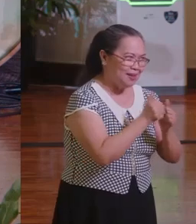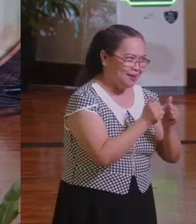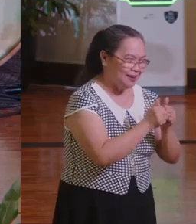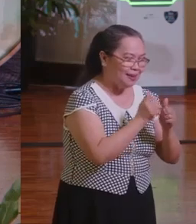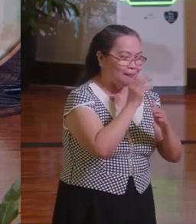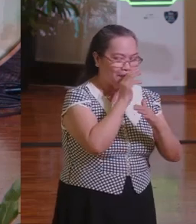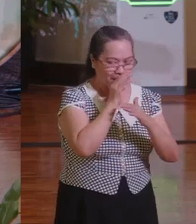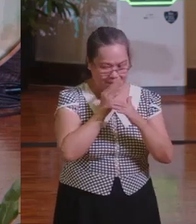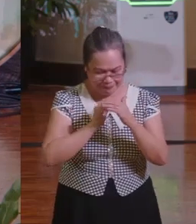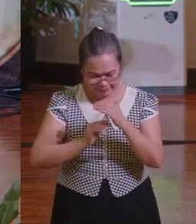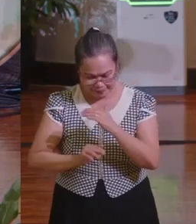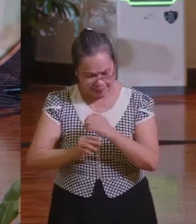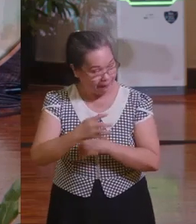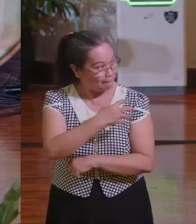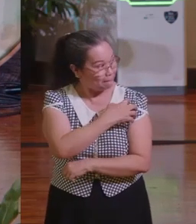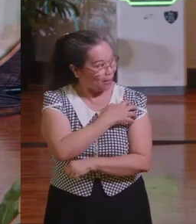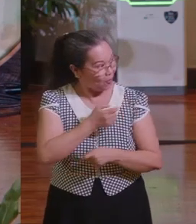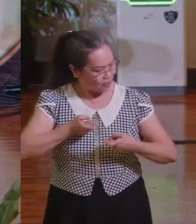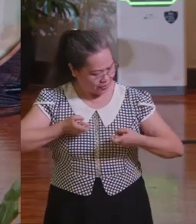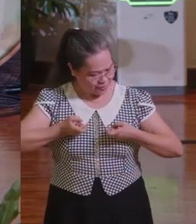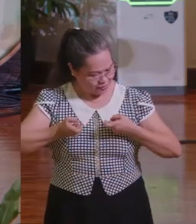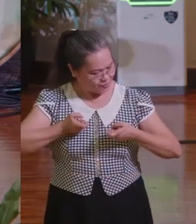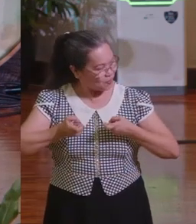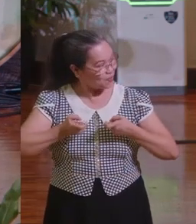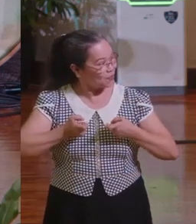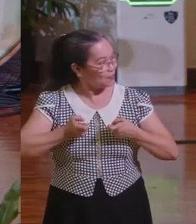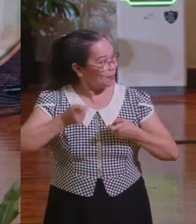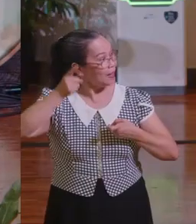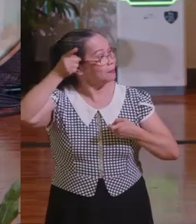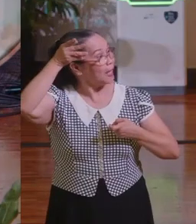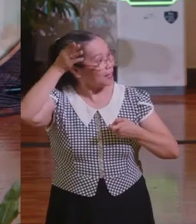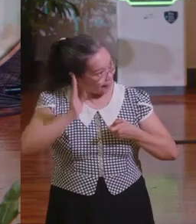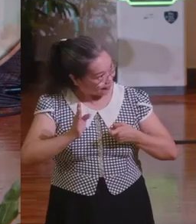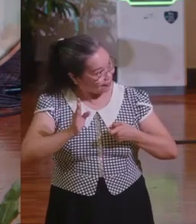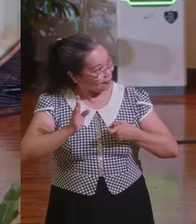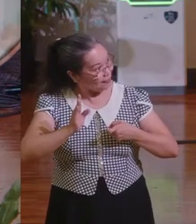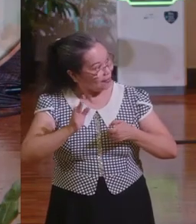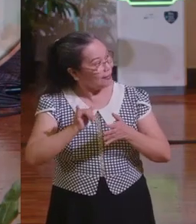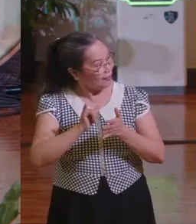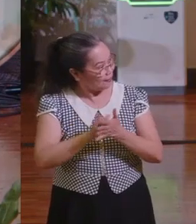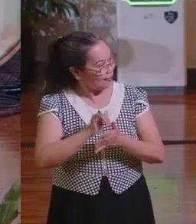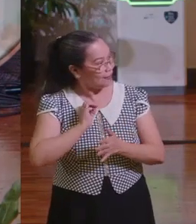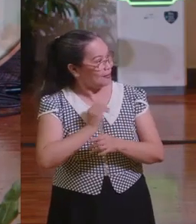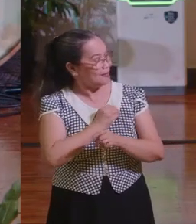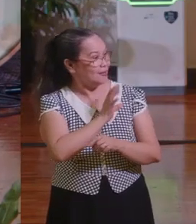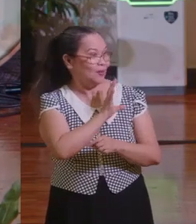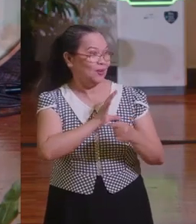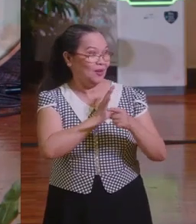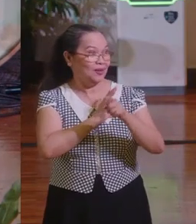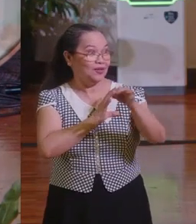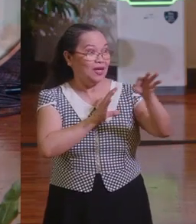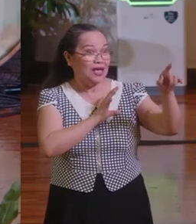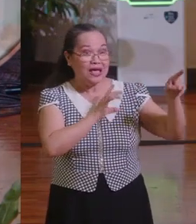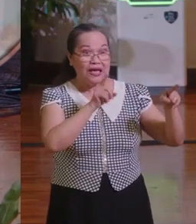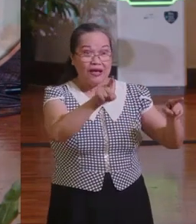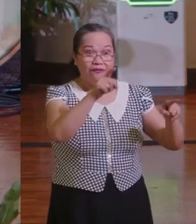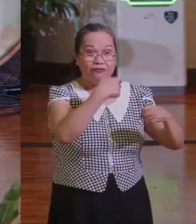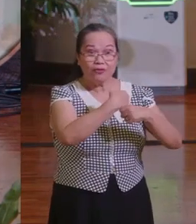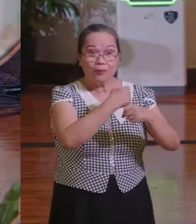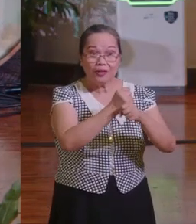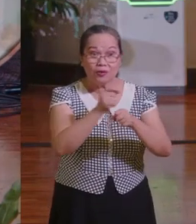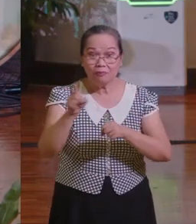meekness po is power under control. Ganun po ang ating ugali pag tayo ay magtutuwid sa